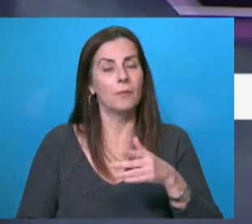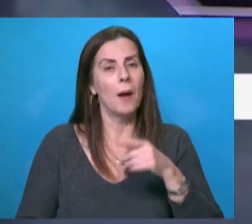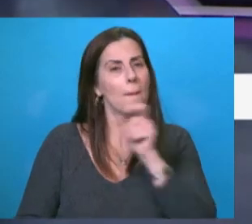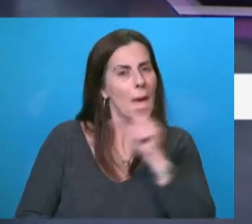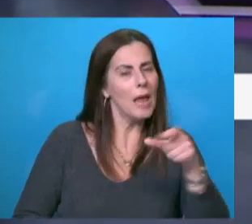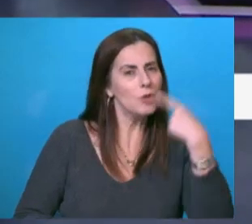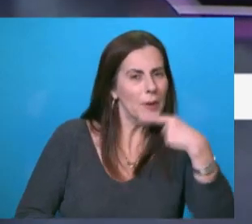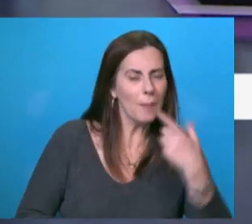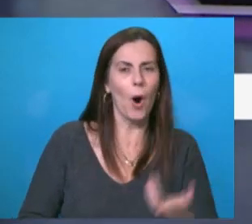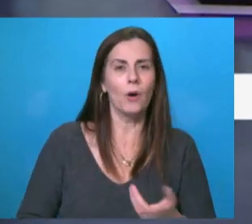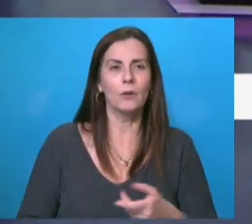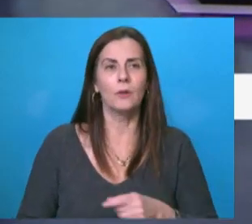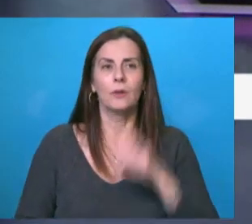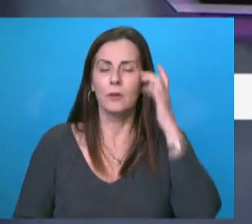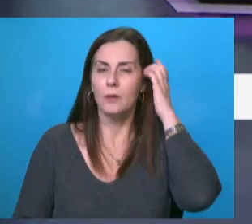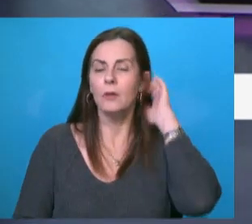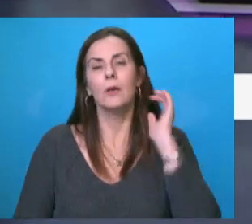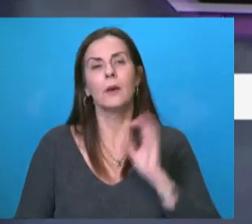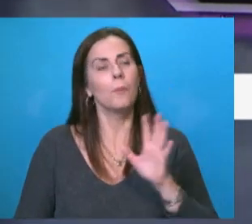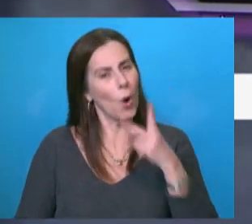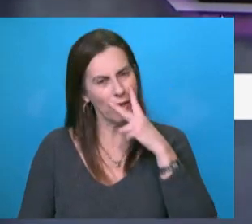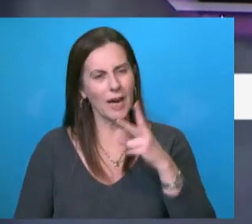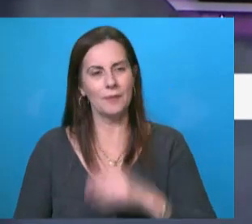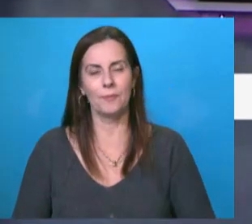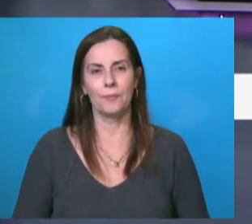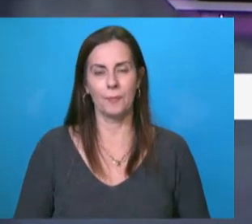נכון. ספוקן וורד מדהים של יוסי סנברי. בואי נראה אותו. בואי.